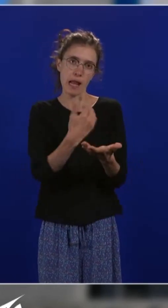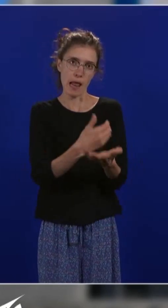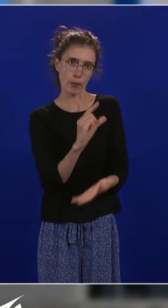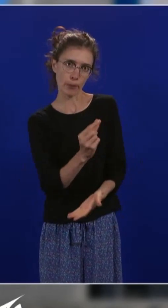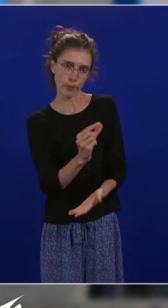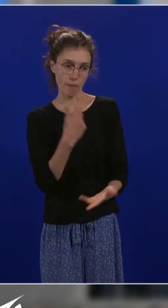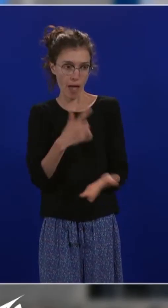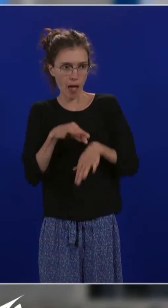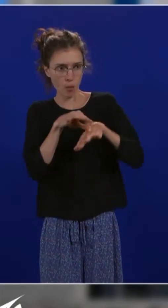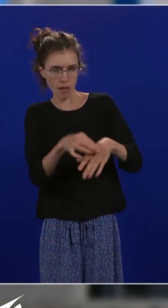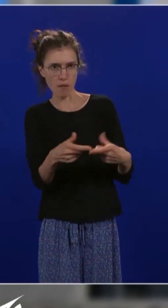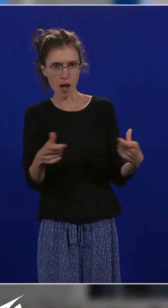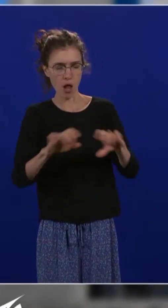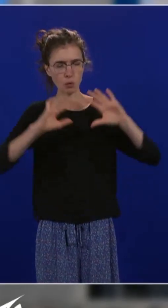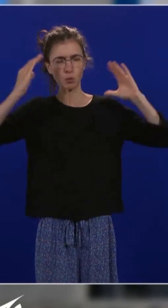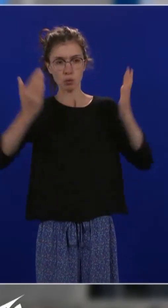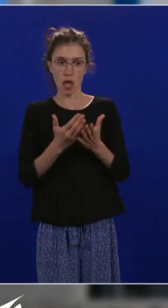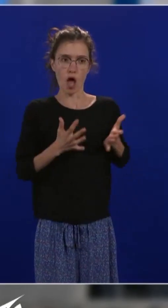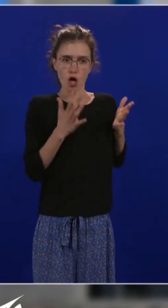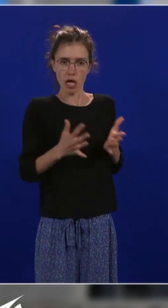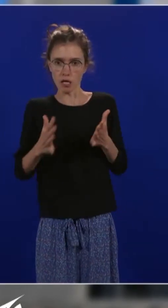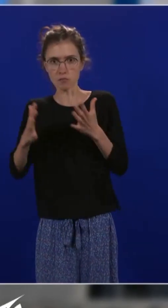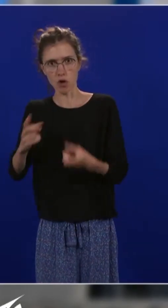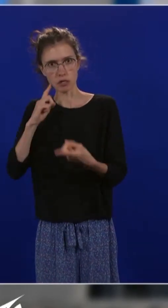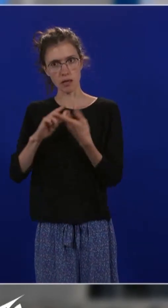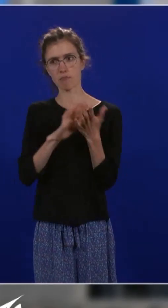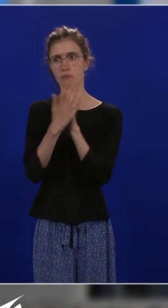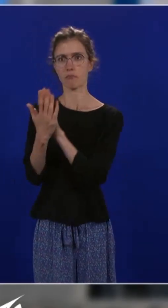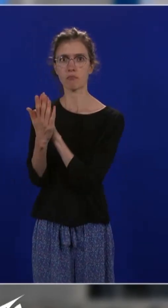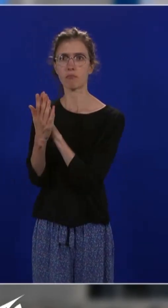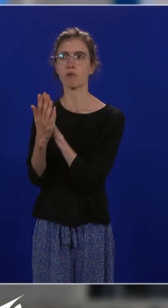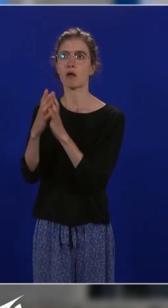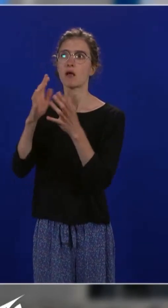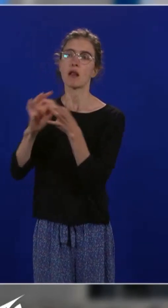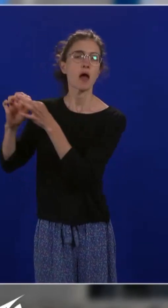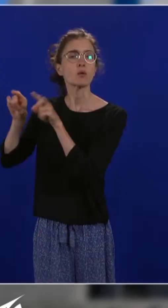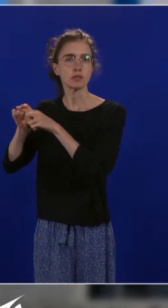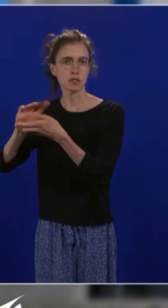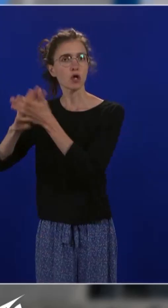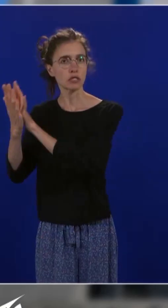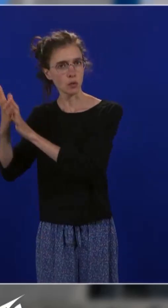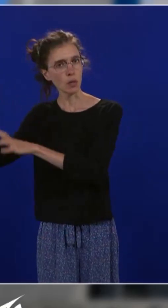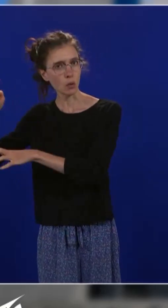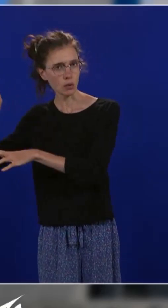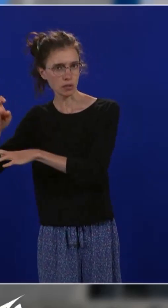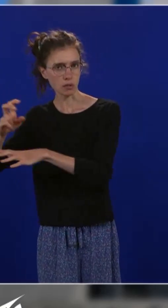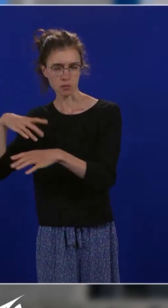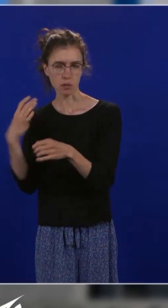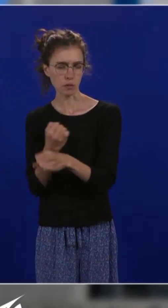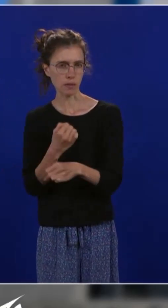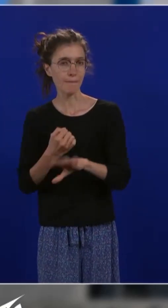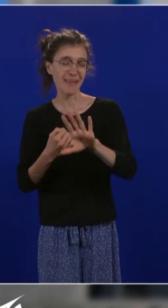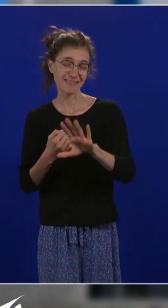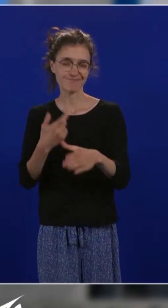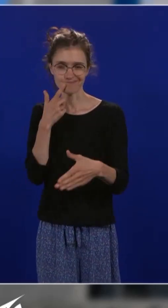transition écologique. Mais ce bilan met aussi en lumière les limites du modèle actuel. Les prix du